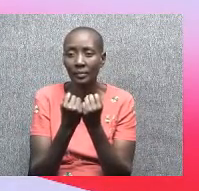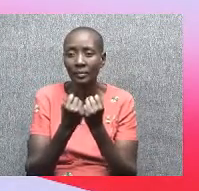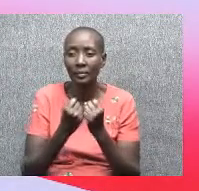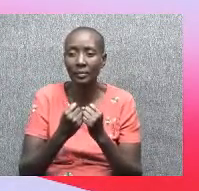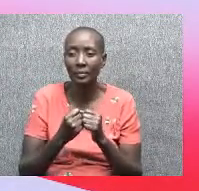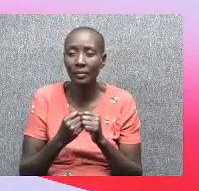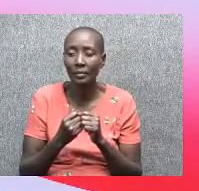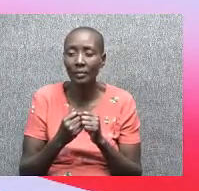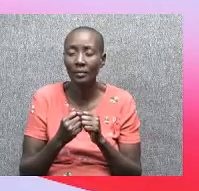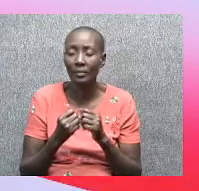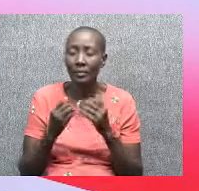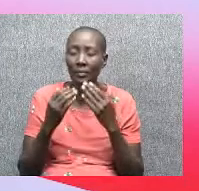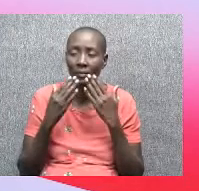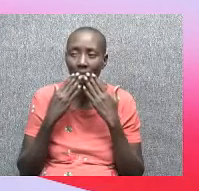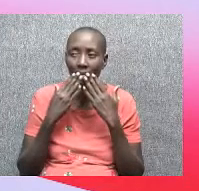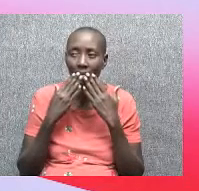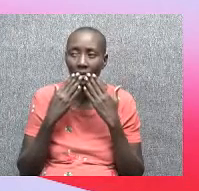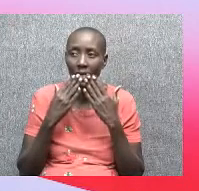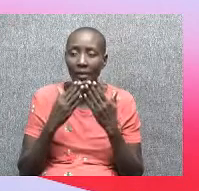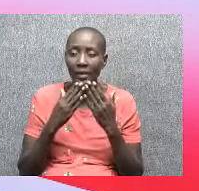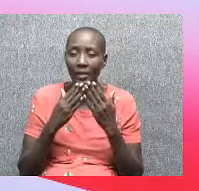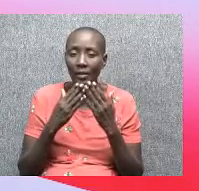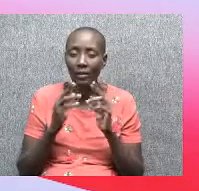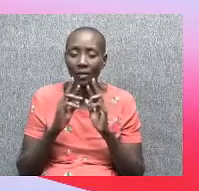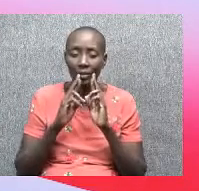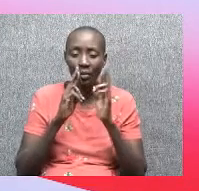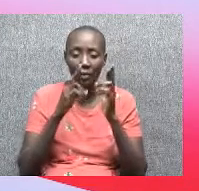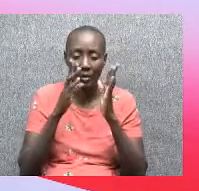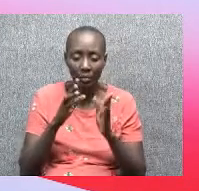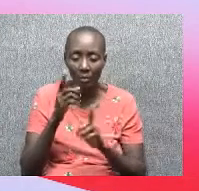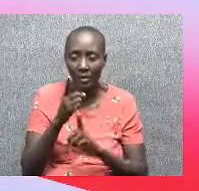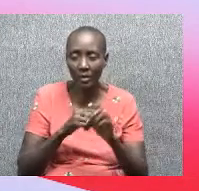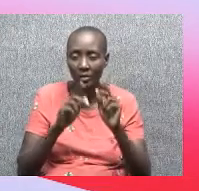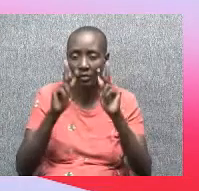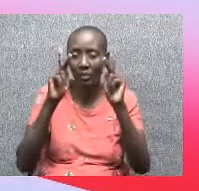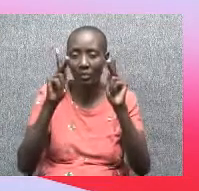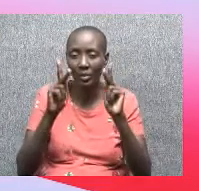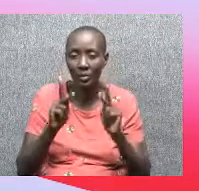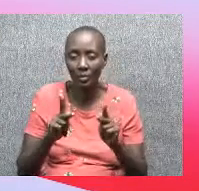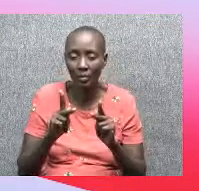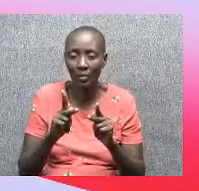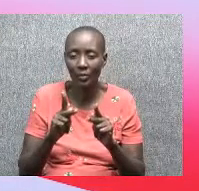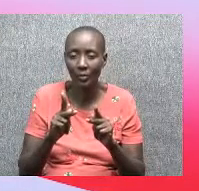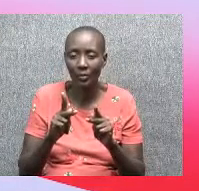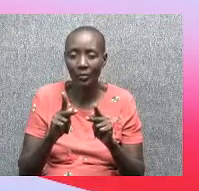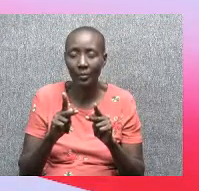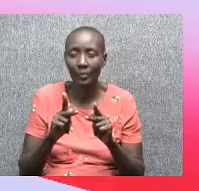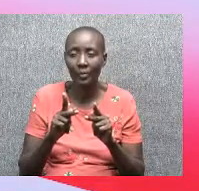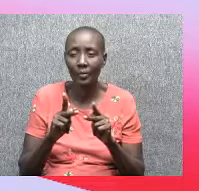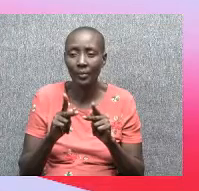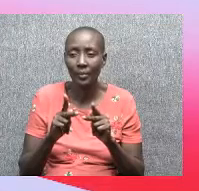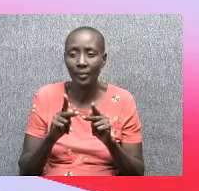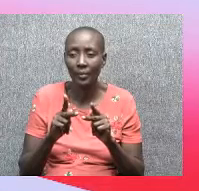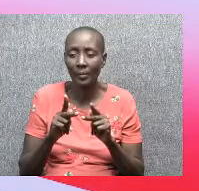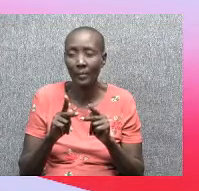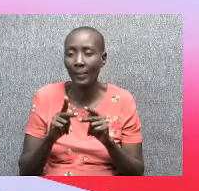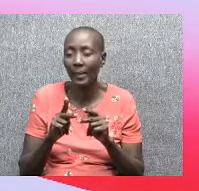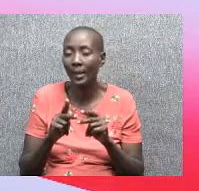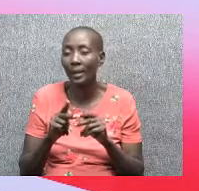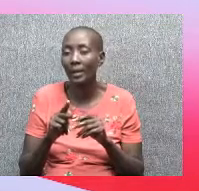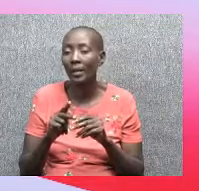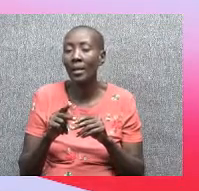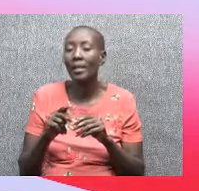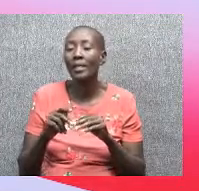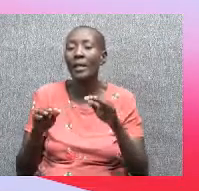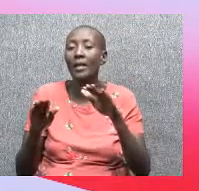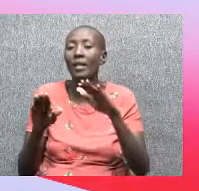Naam, shukrani sana mwanahabari wetu wa Kisumu Daniel Ndebele. Wengineko ni kuwa hafla ya kibinafsi ya makumbusho aliyokuwa makamu wa